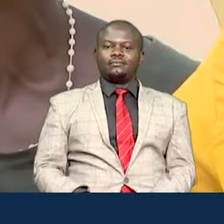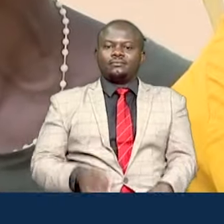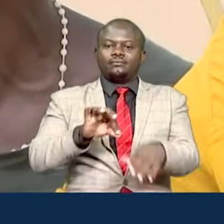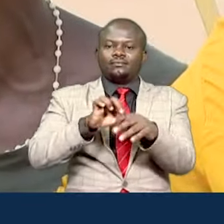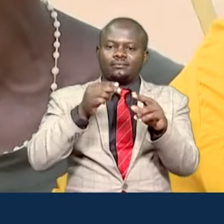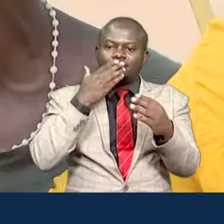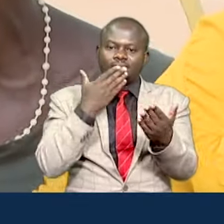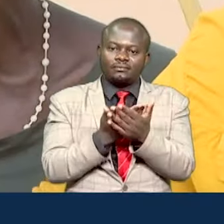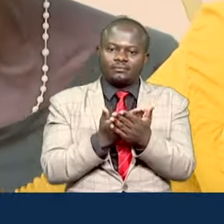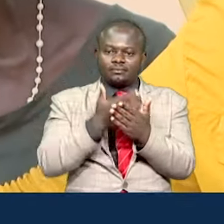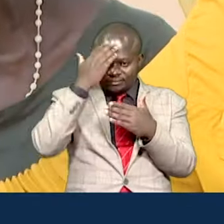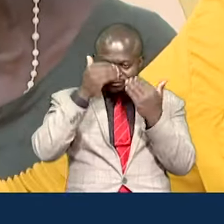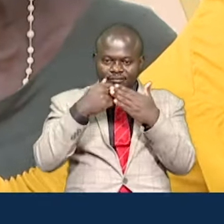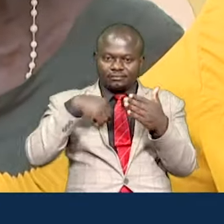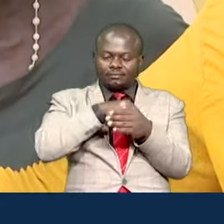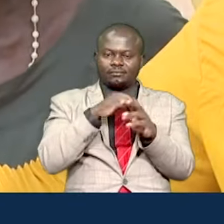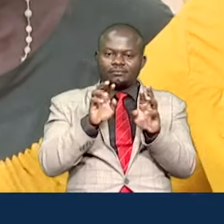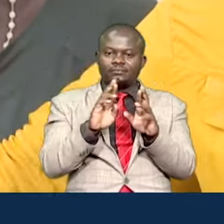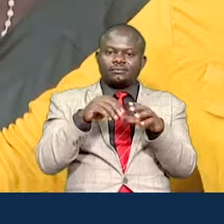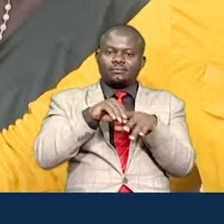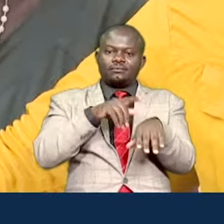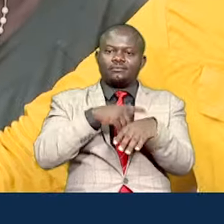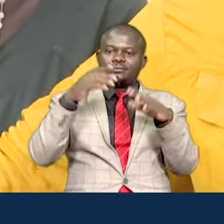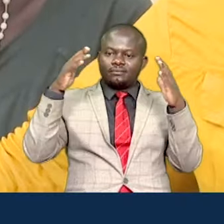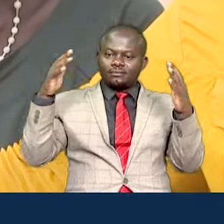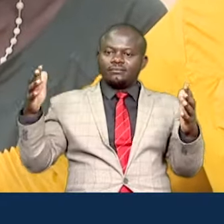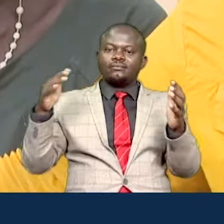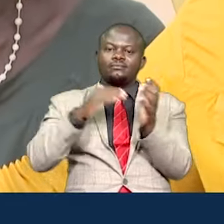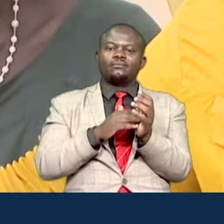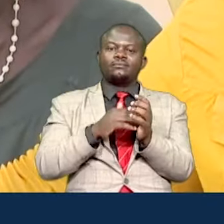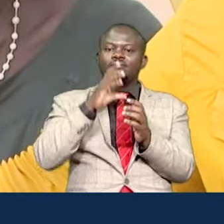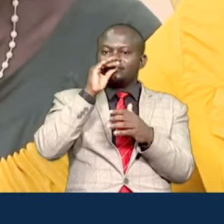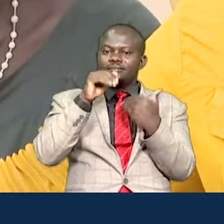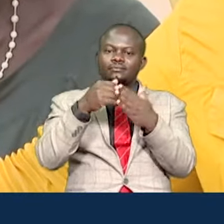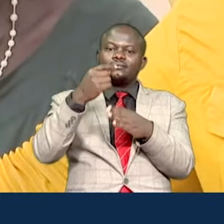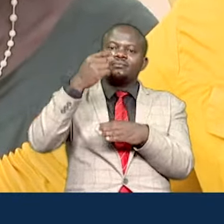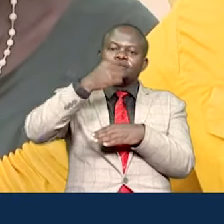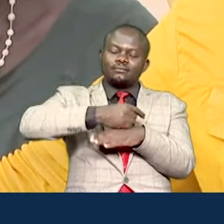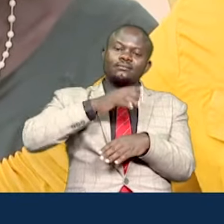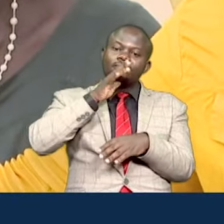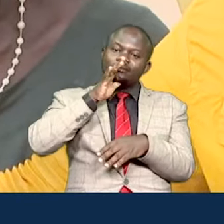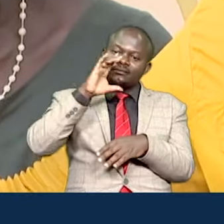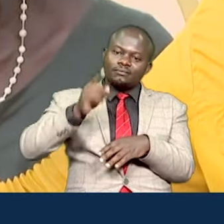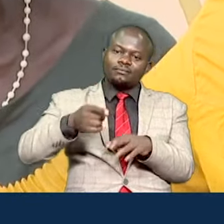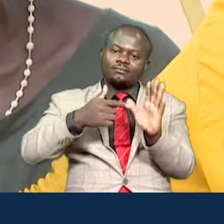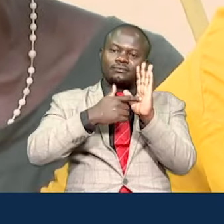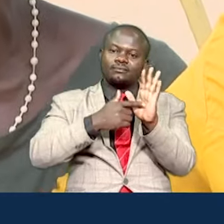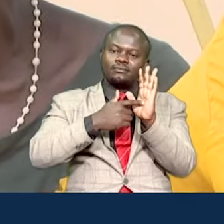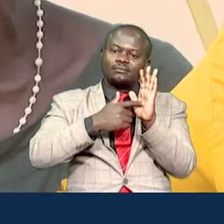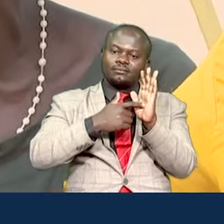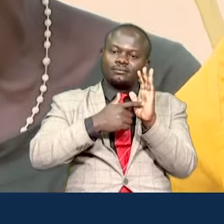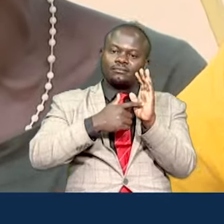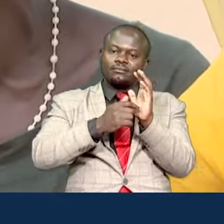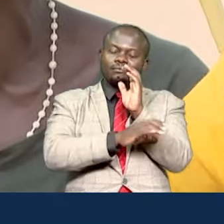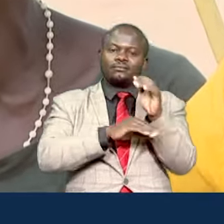neza kubera ko twabiteguye mu gihe kirekire twari turi kuvuga tutumunsi utize kugera ngo tubigaragarize tugaragarize